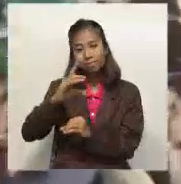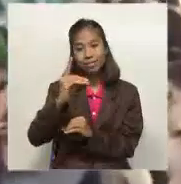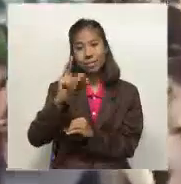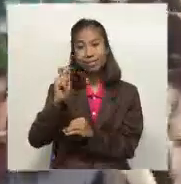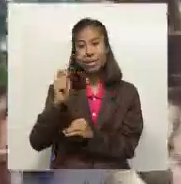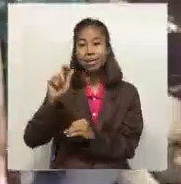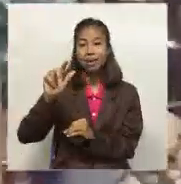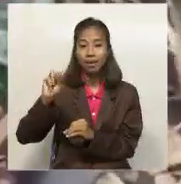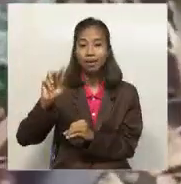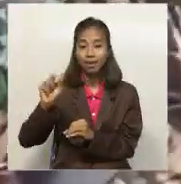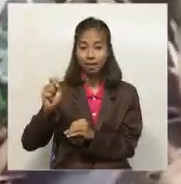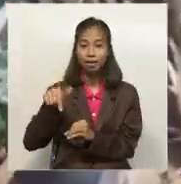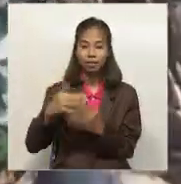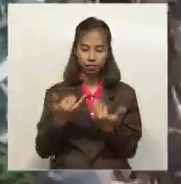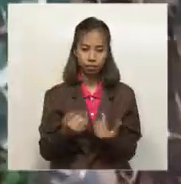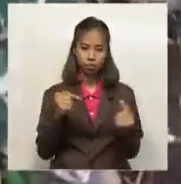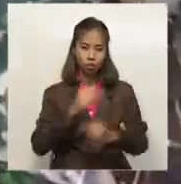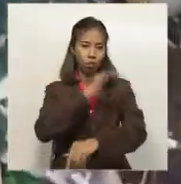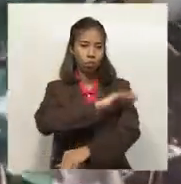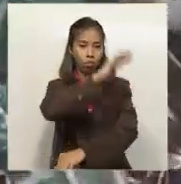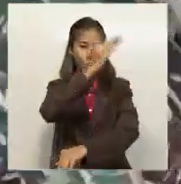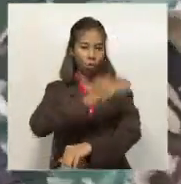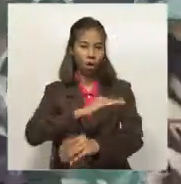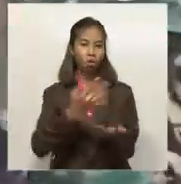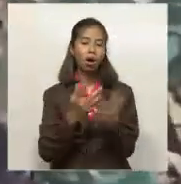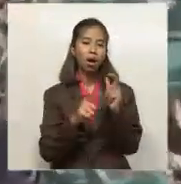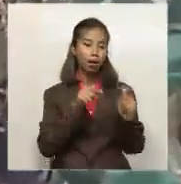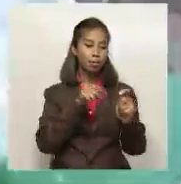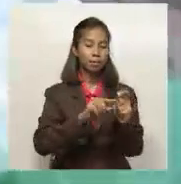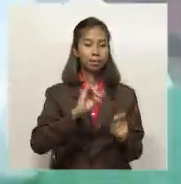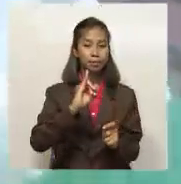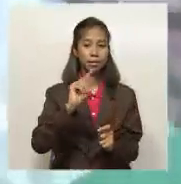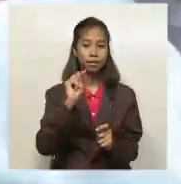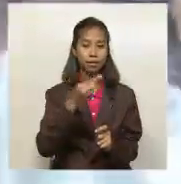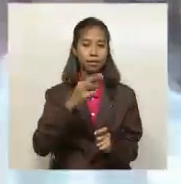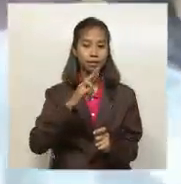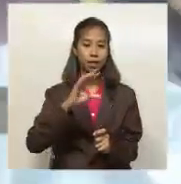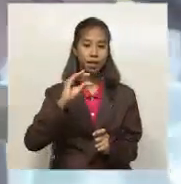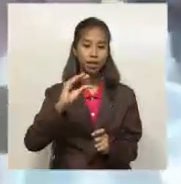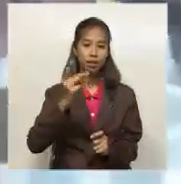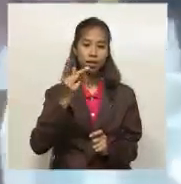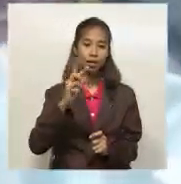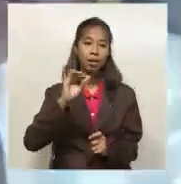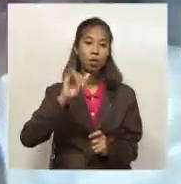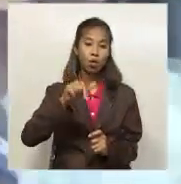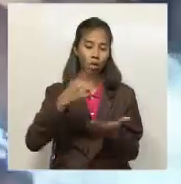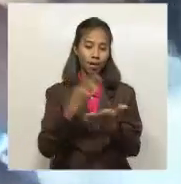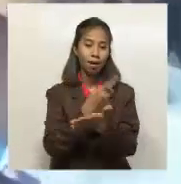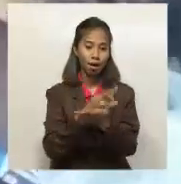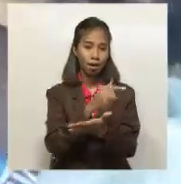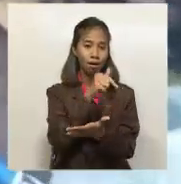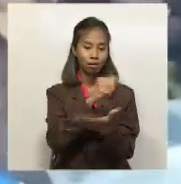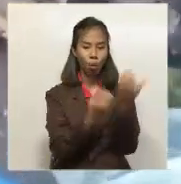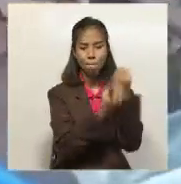ไปที่จุดแรกกันก่อนค่ะที่ป่าเขาพลูอำเภอไซโยกจังหวัดกาญจนบุรีนะคะภายในเขตป่าส